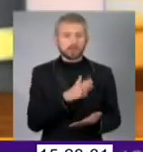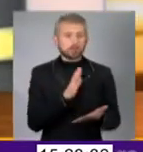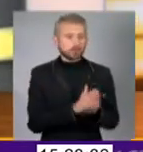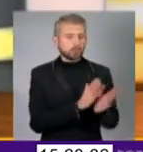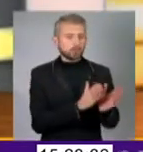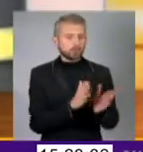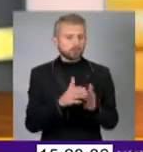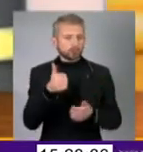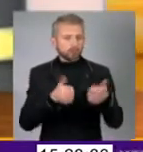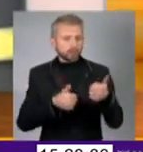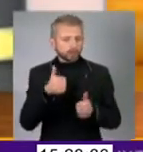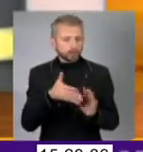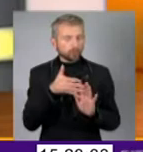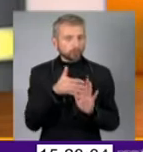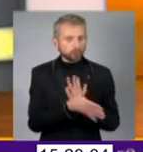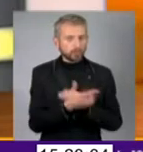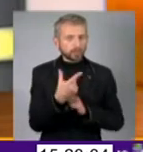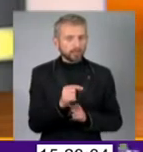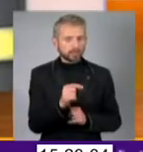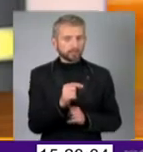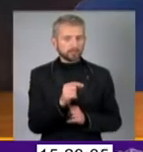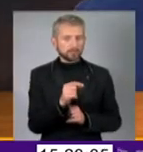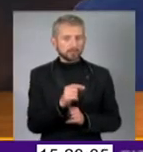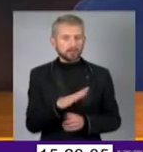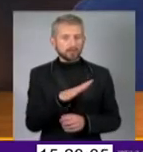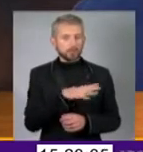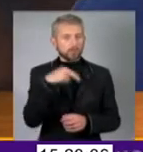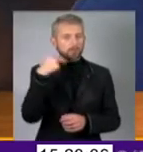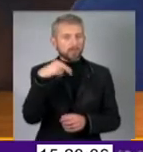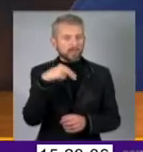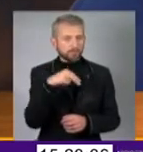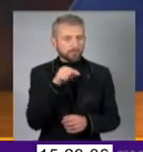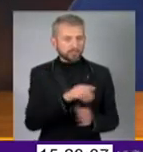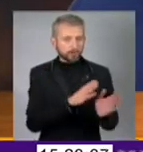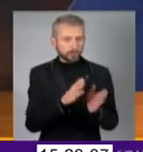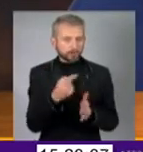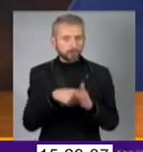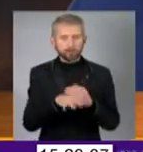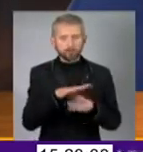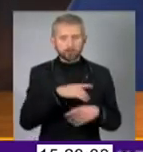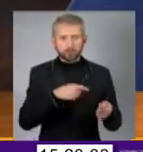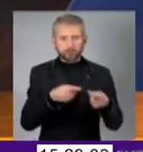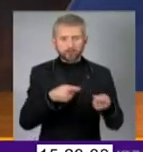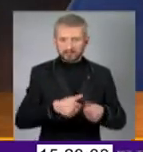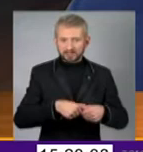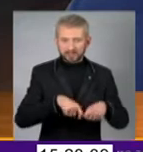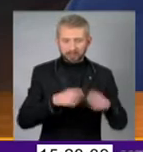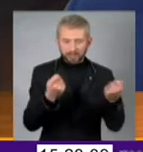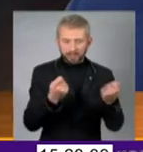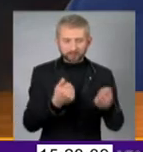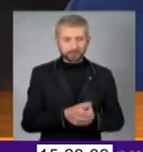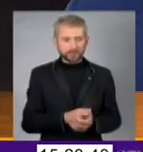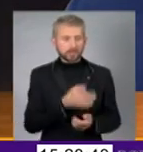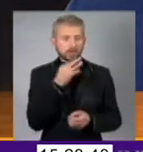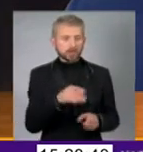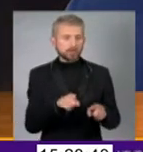процедуру тендерну, прозору, де була перерва в цій процедурі, тому що були зірвані торги. Скажемо